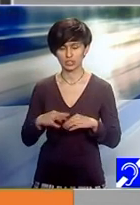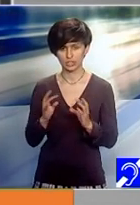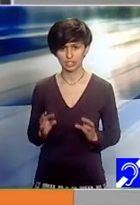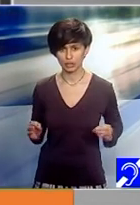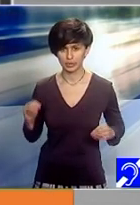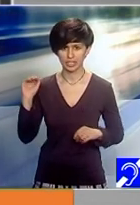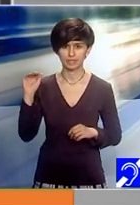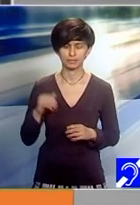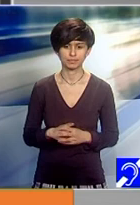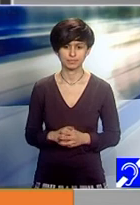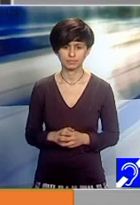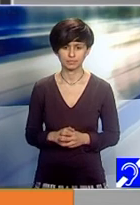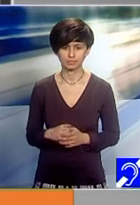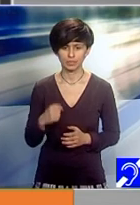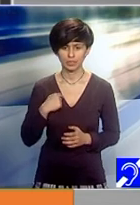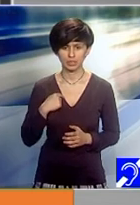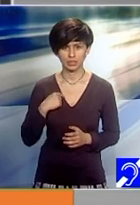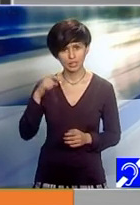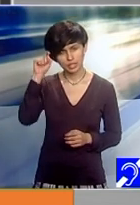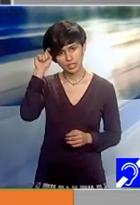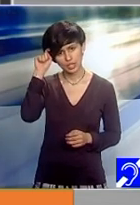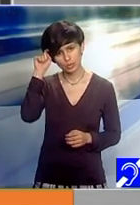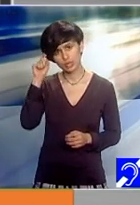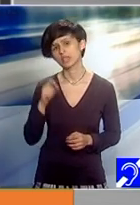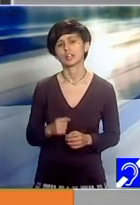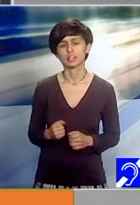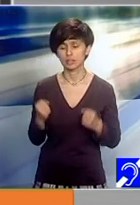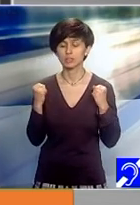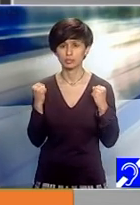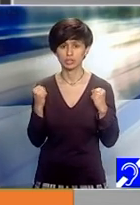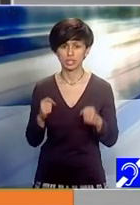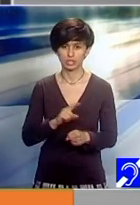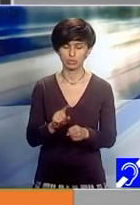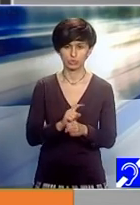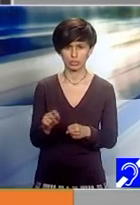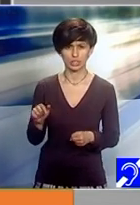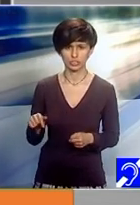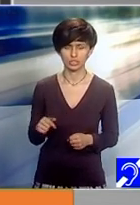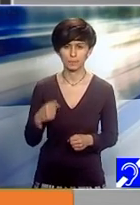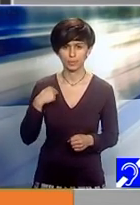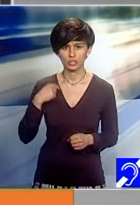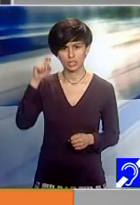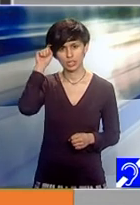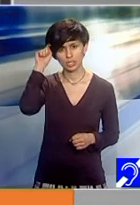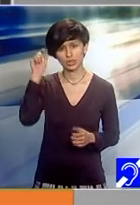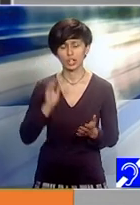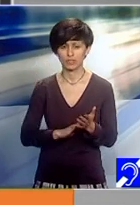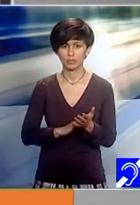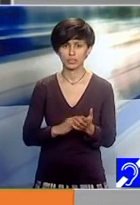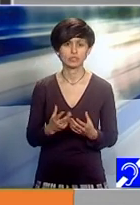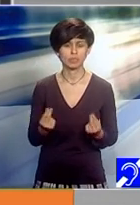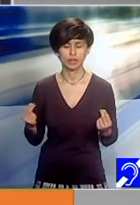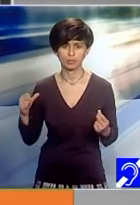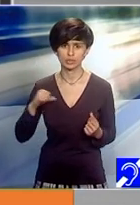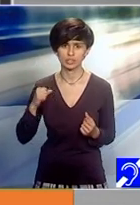Categoric cred în treaba asta cu tărie și cred că va motiva mulți tineri să